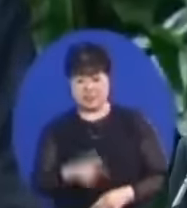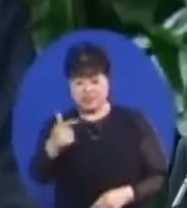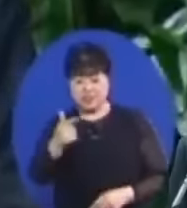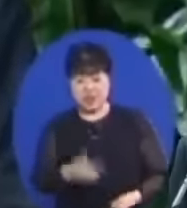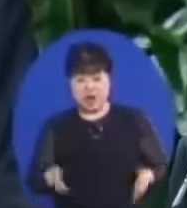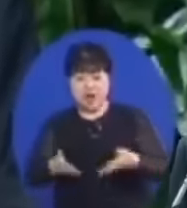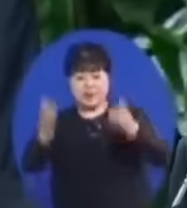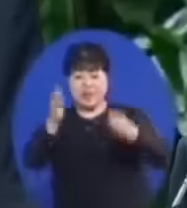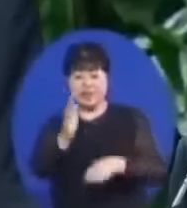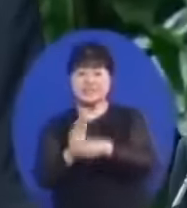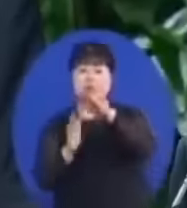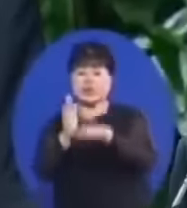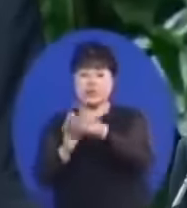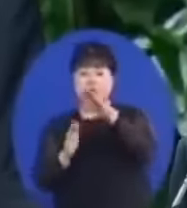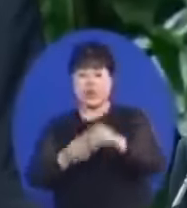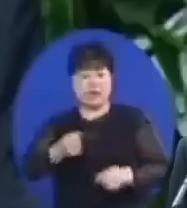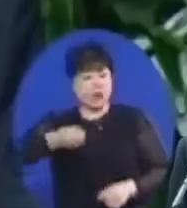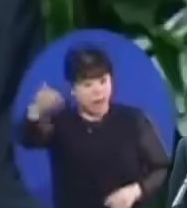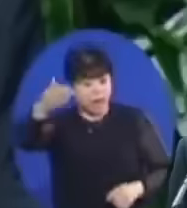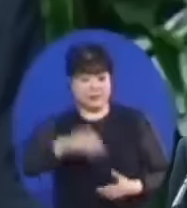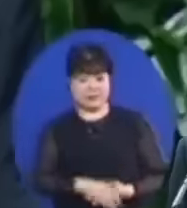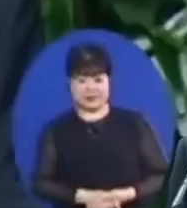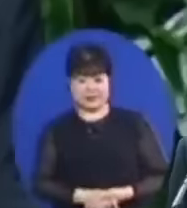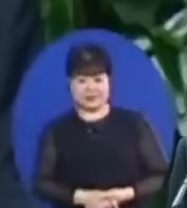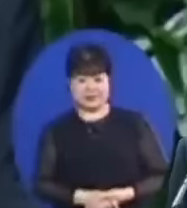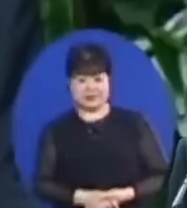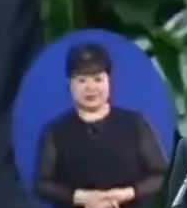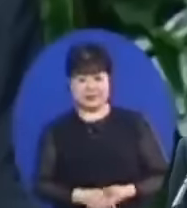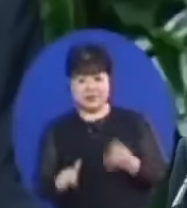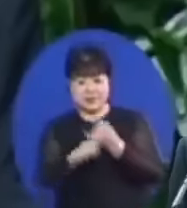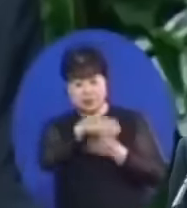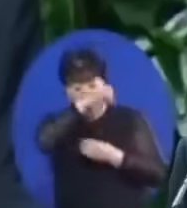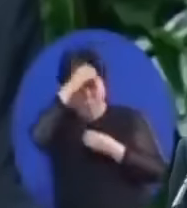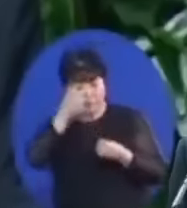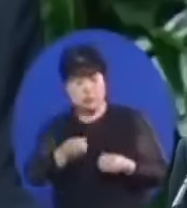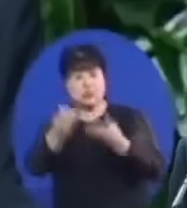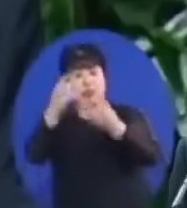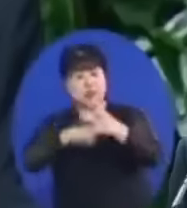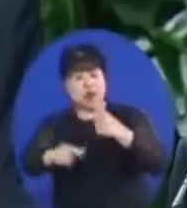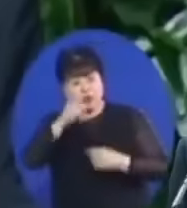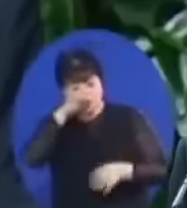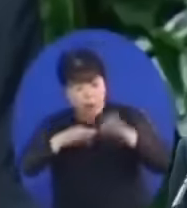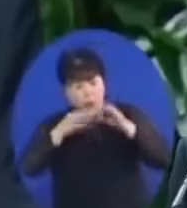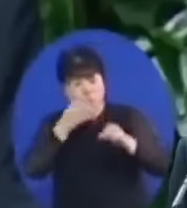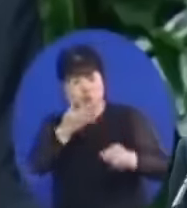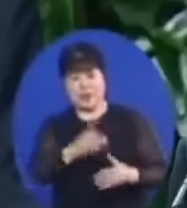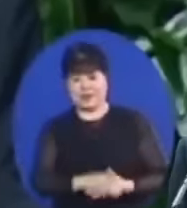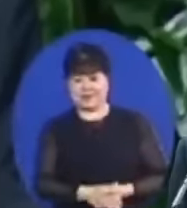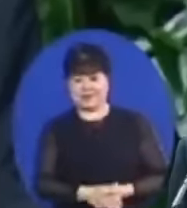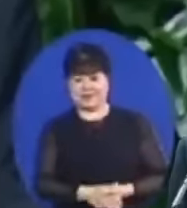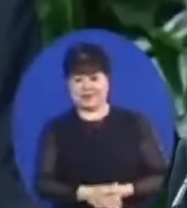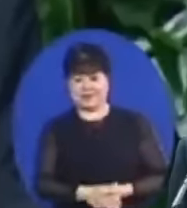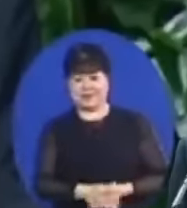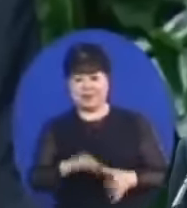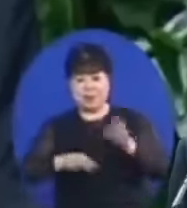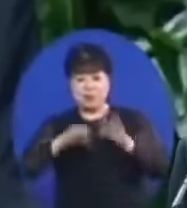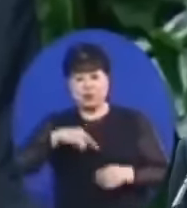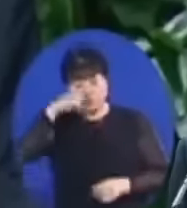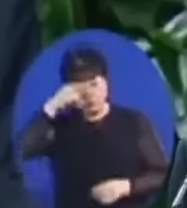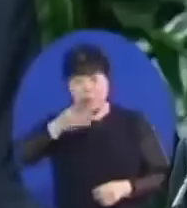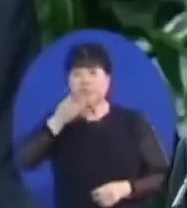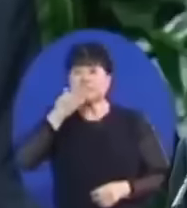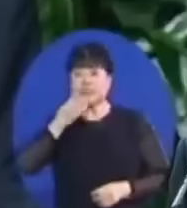통 가득하니까 뜯어 주라, 그러니 잔치하는 사람이 먹었는데 이건 더 좋은 포도주라, 그 포도주